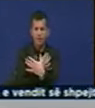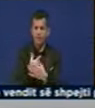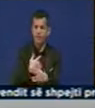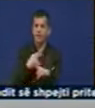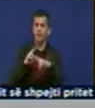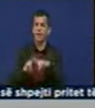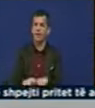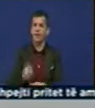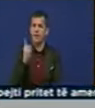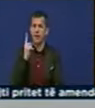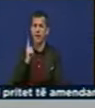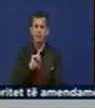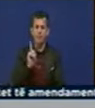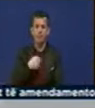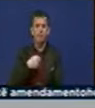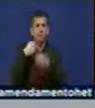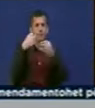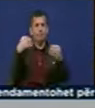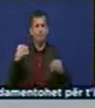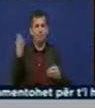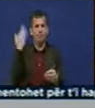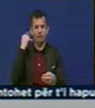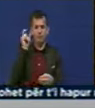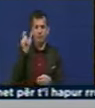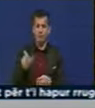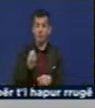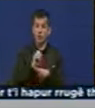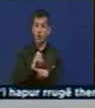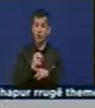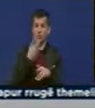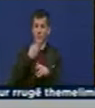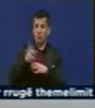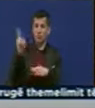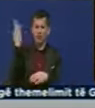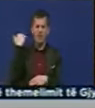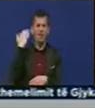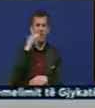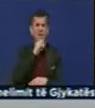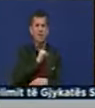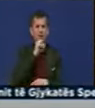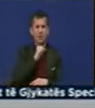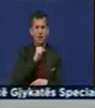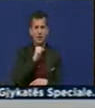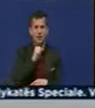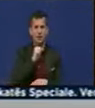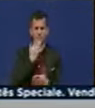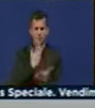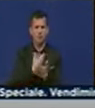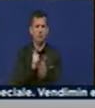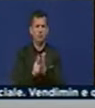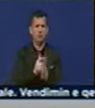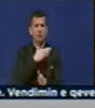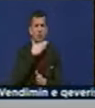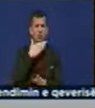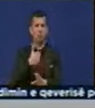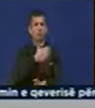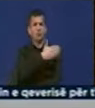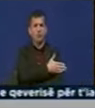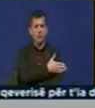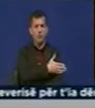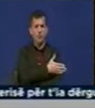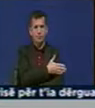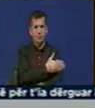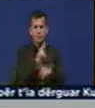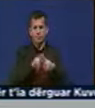një cilësim, dua të citoj fjalën e një konsulli të huaj, konsulli francez, që para shumë kohësh ka qenë, para shumë kohësh, ka ndej